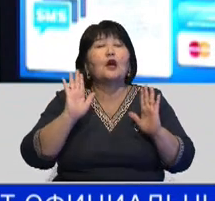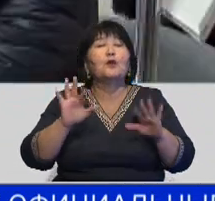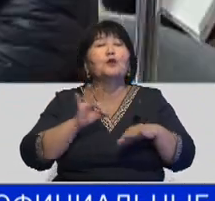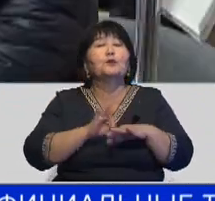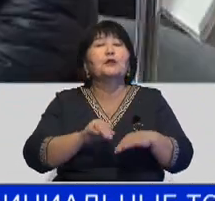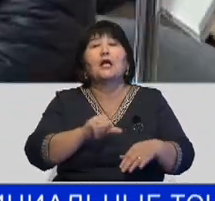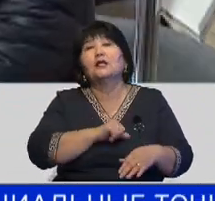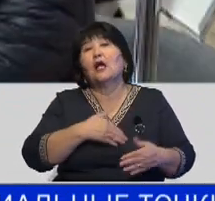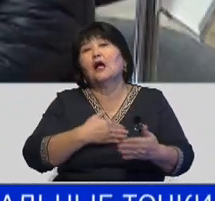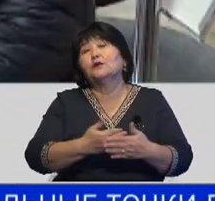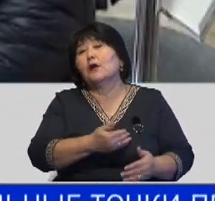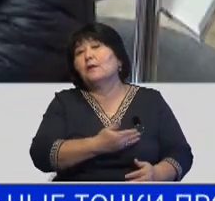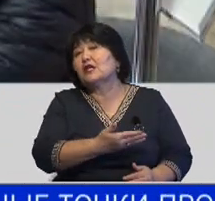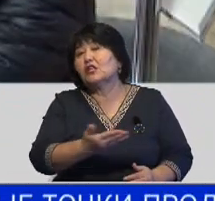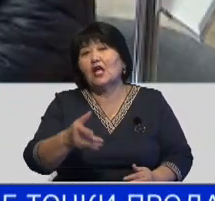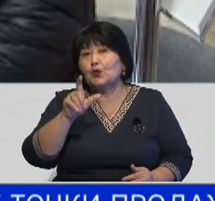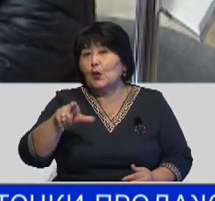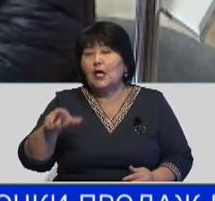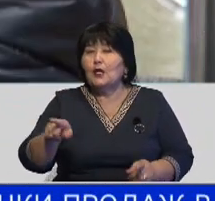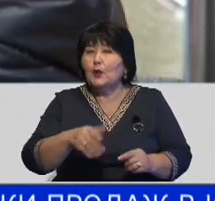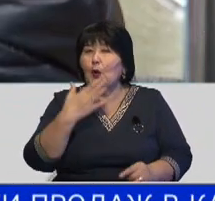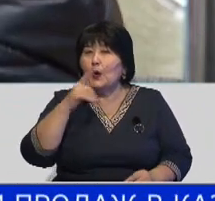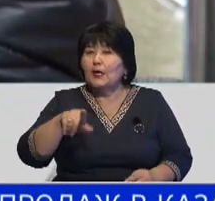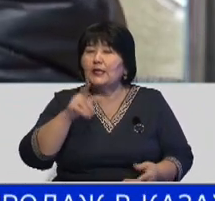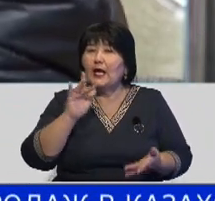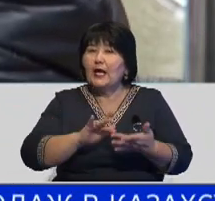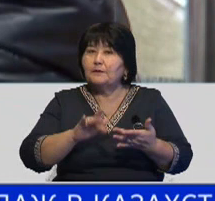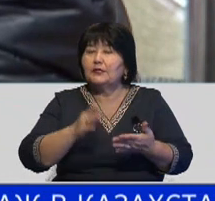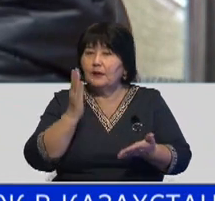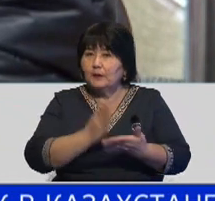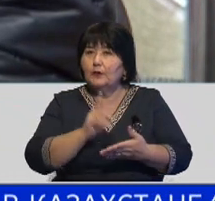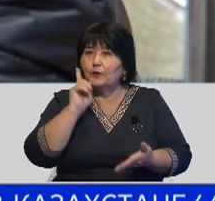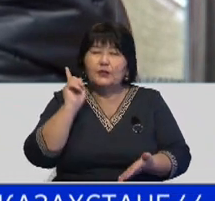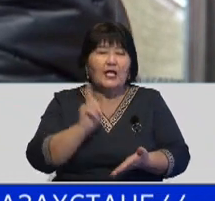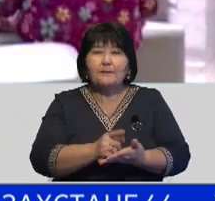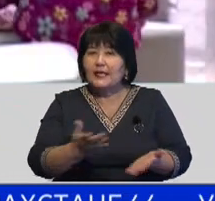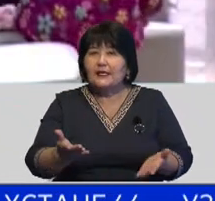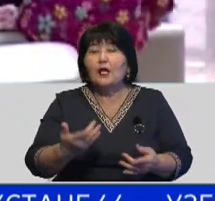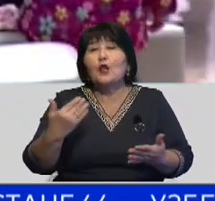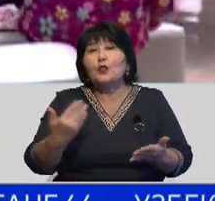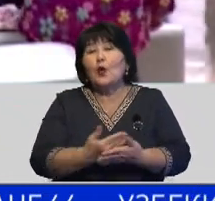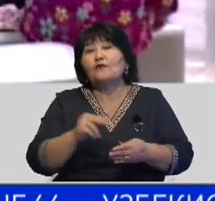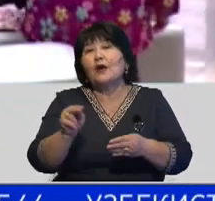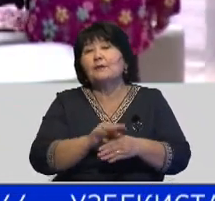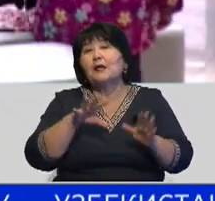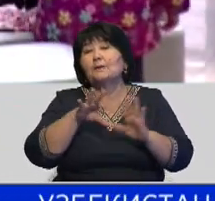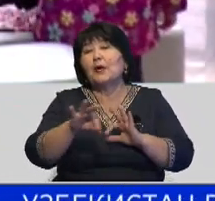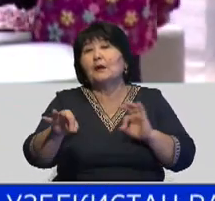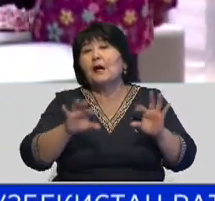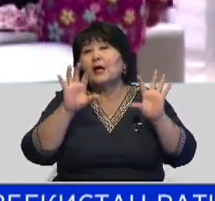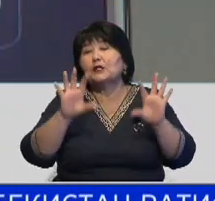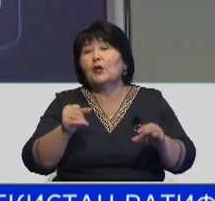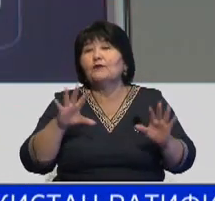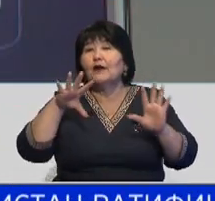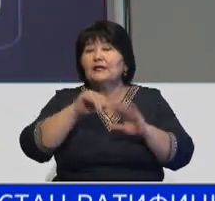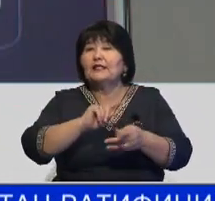проводиться добровольно по желанию граждан Но для иностранцев снятие отпечатков пальцев будет обязательным новые поправки внесены в проект закона о